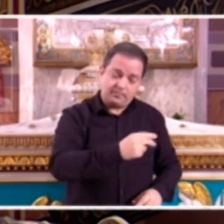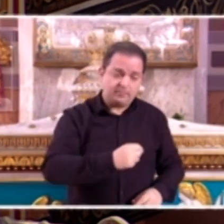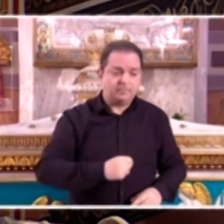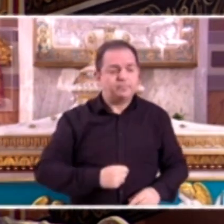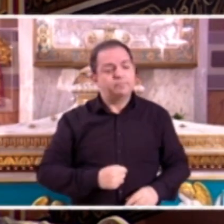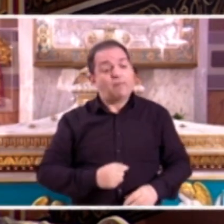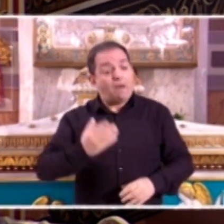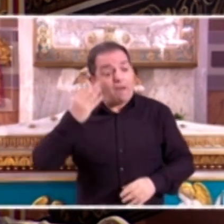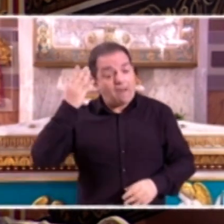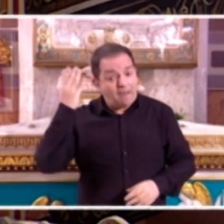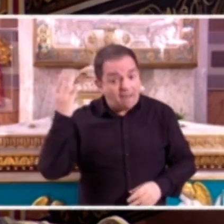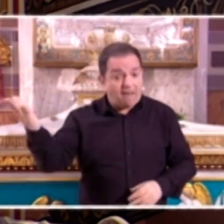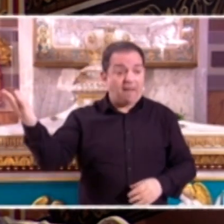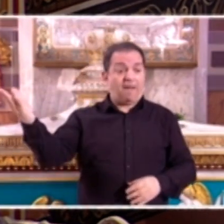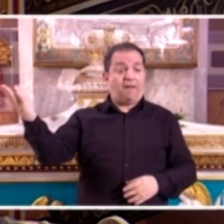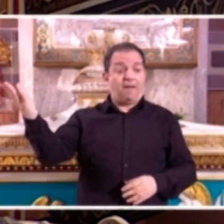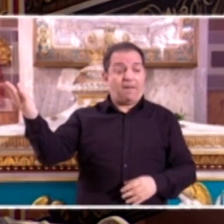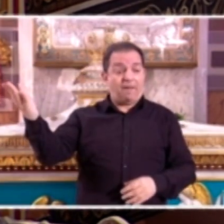Ο δε είπεν αυτό